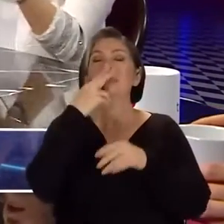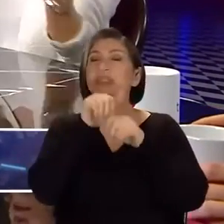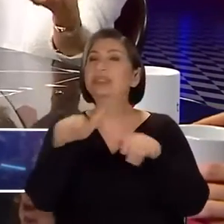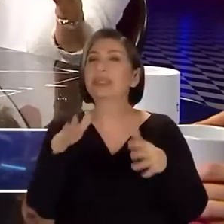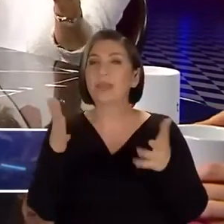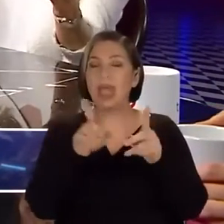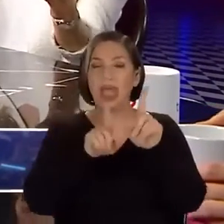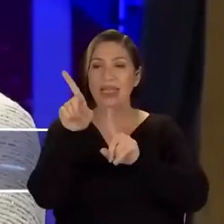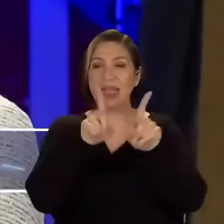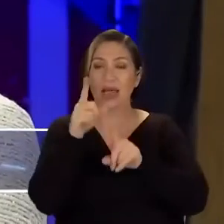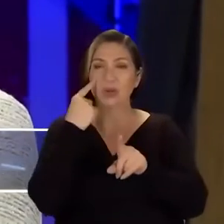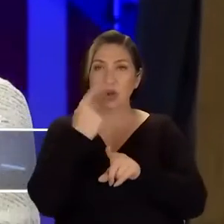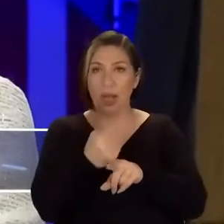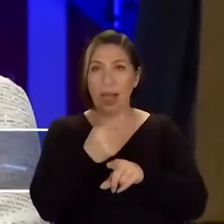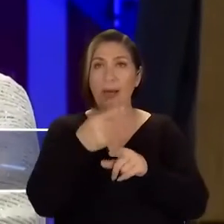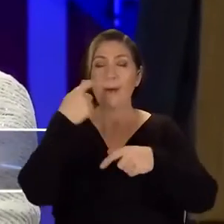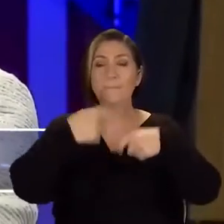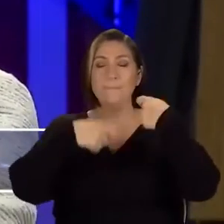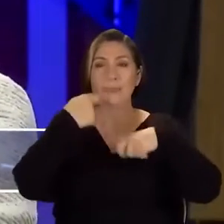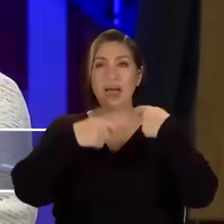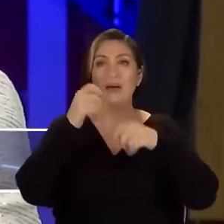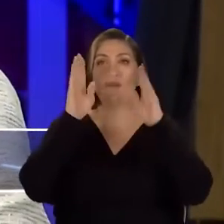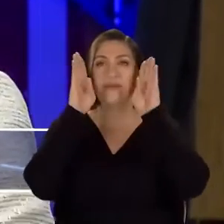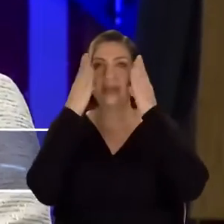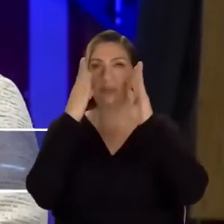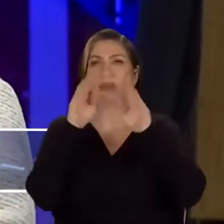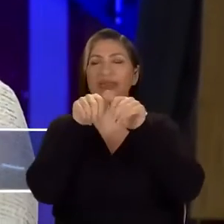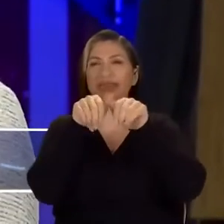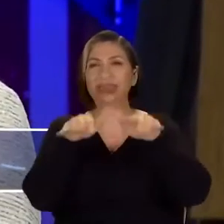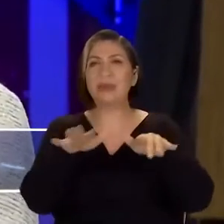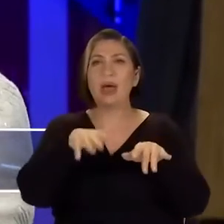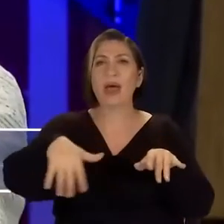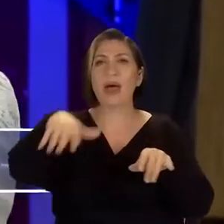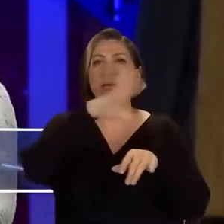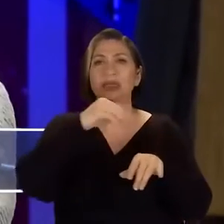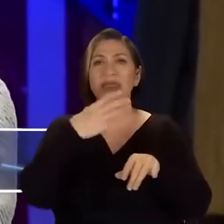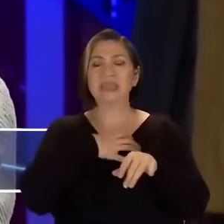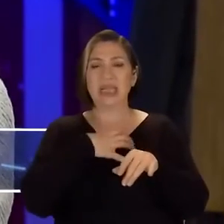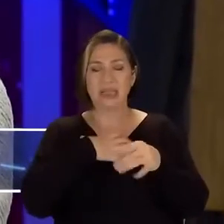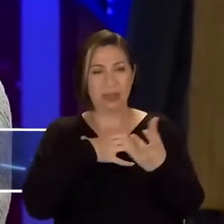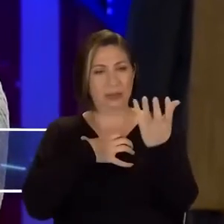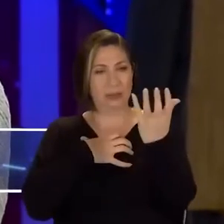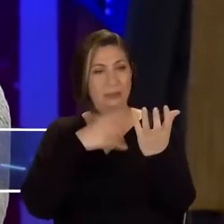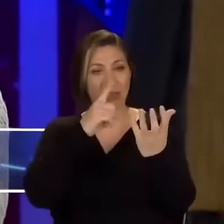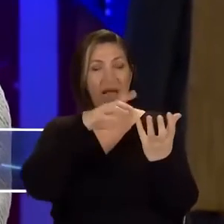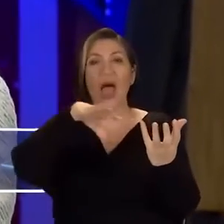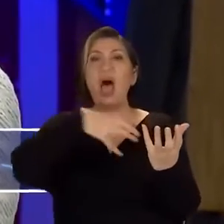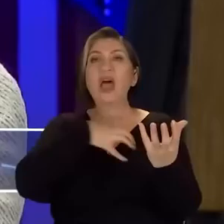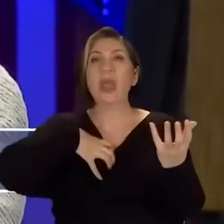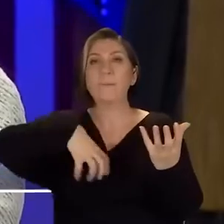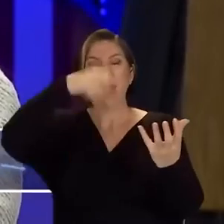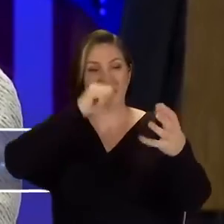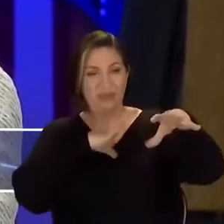nedir? İnternet üzerinde bankalar, Facebook'lar, sistemler, herkes kendi server'ını kuruyor ve bu